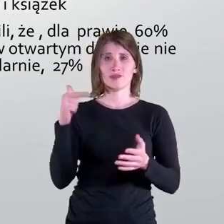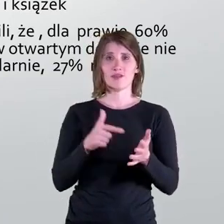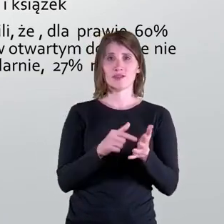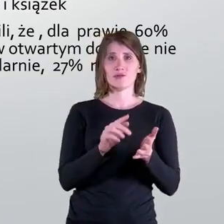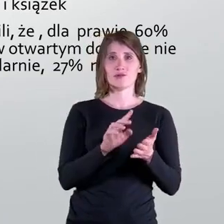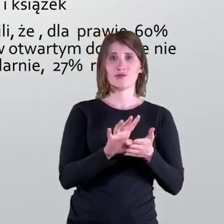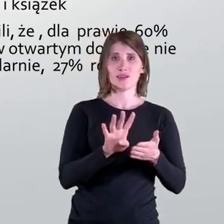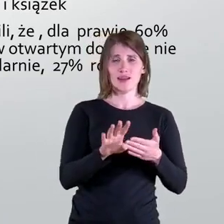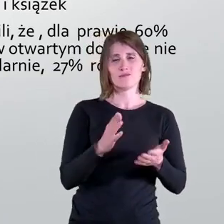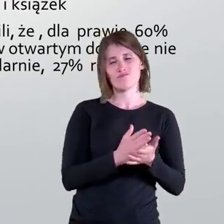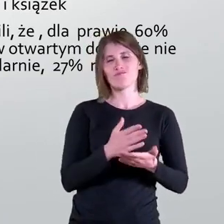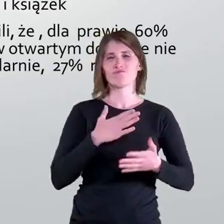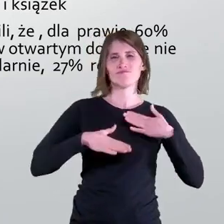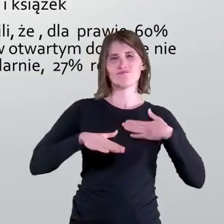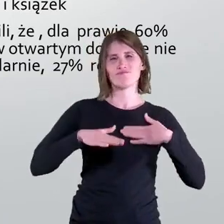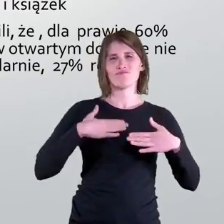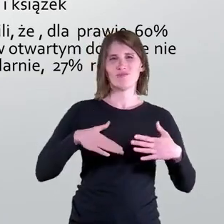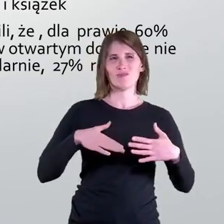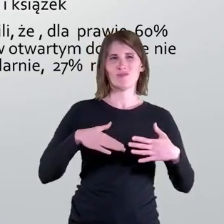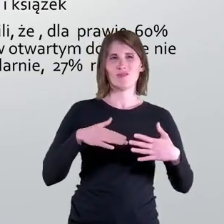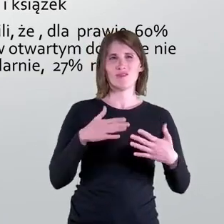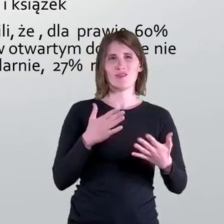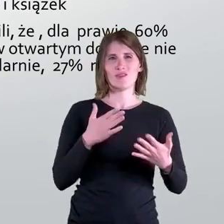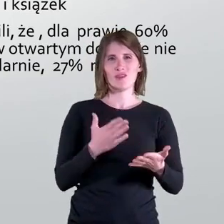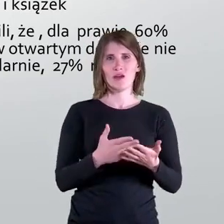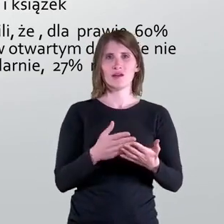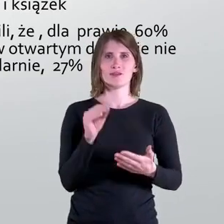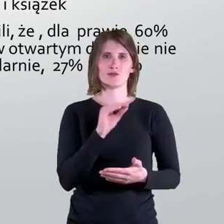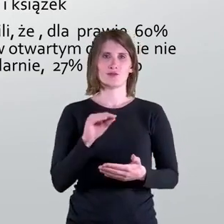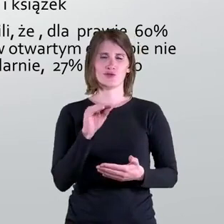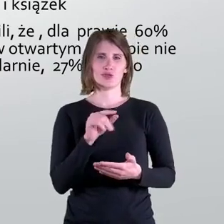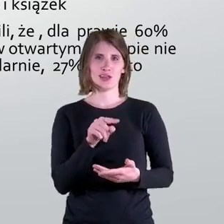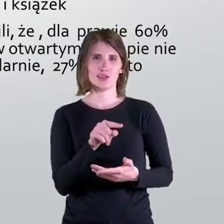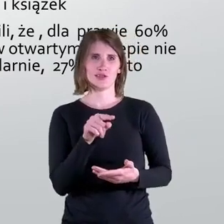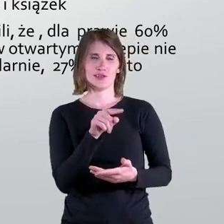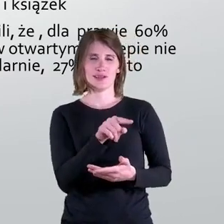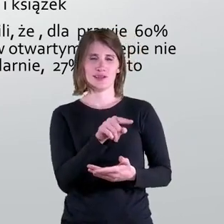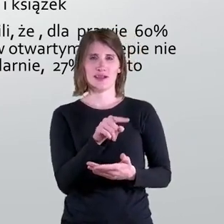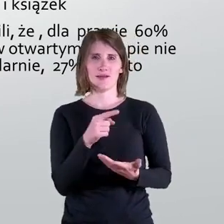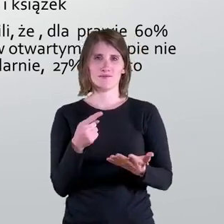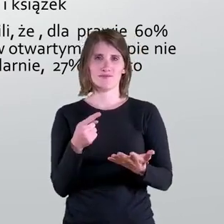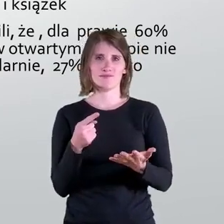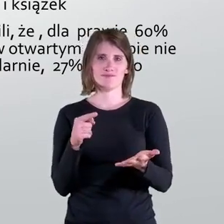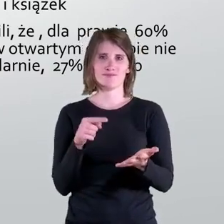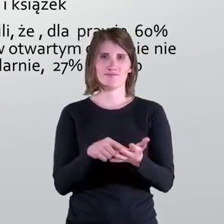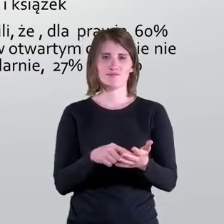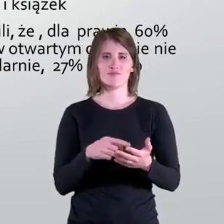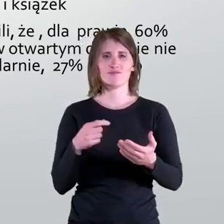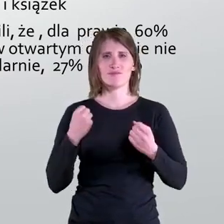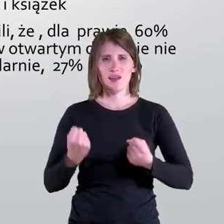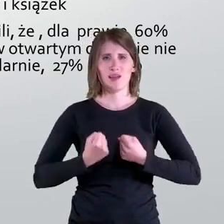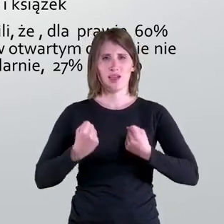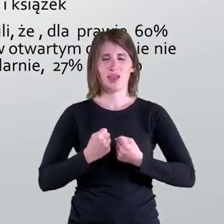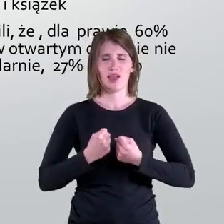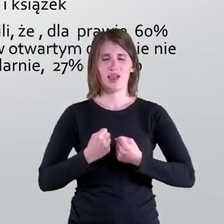o tym że w przyjaźni istotny A czyli z tego istotnego etapu dość